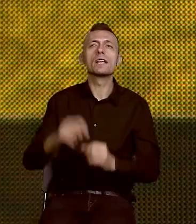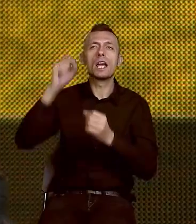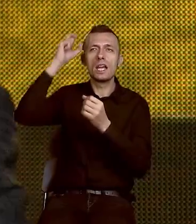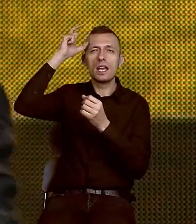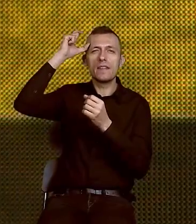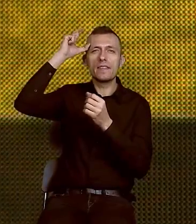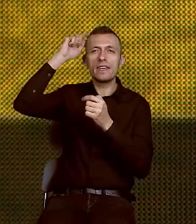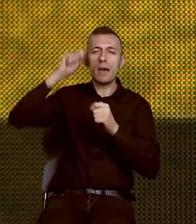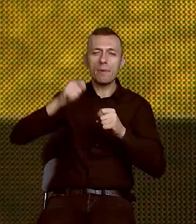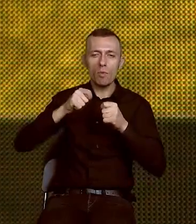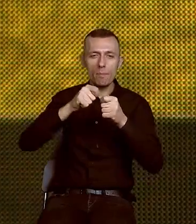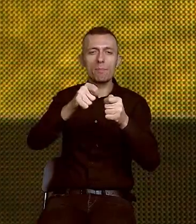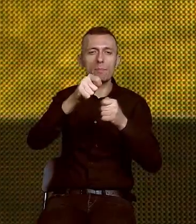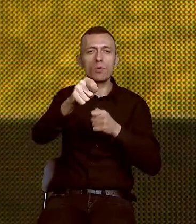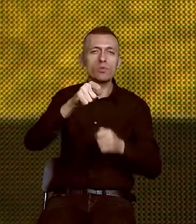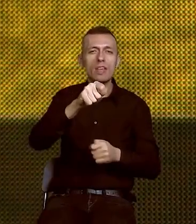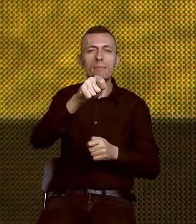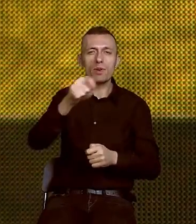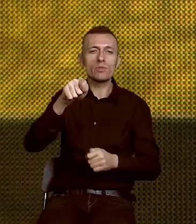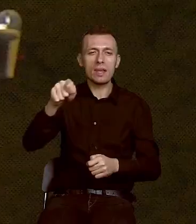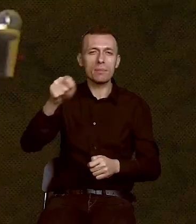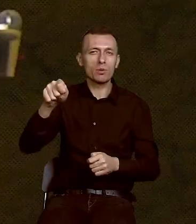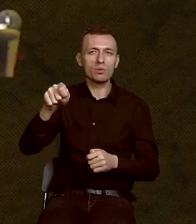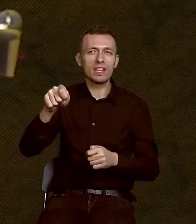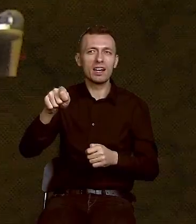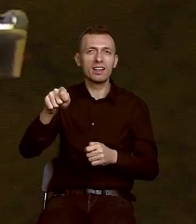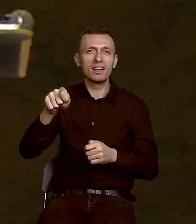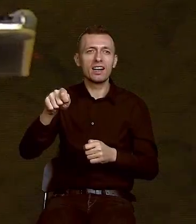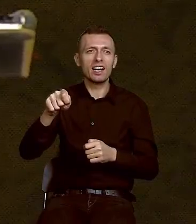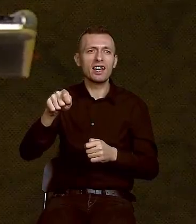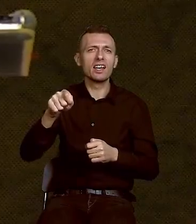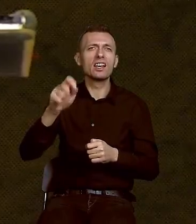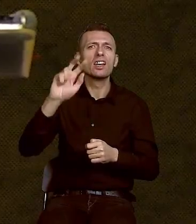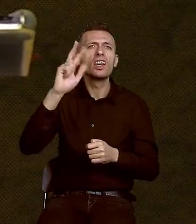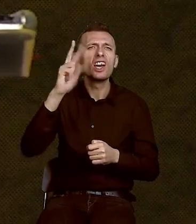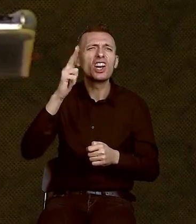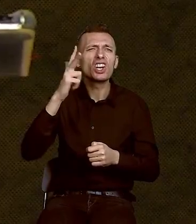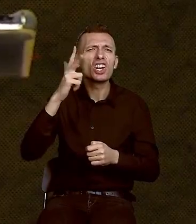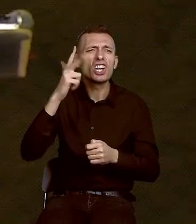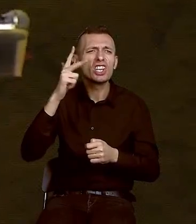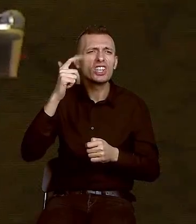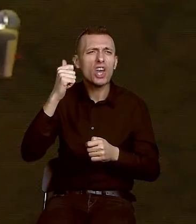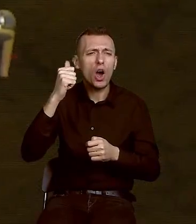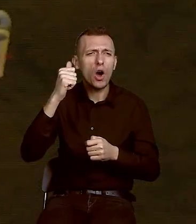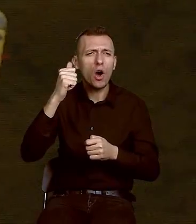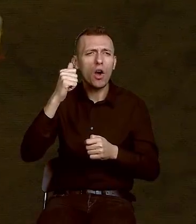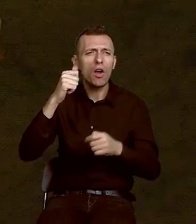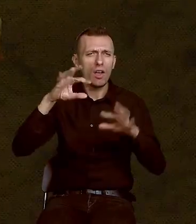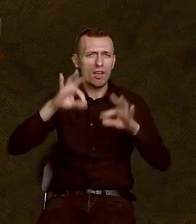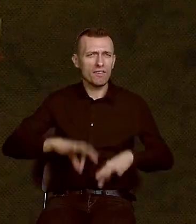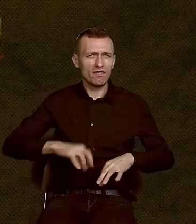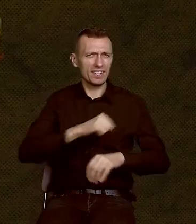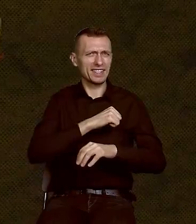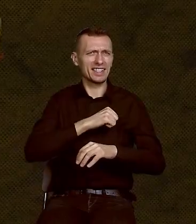Hej, obudźcie się. Szatan kusi nas do grzechu, ale to nie on nas czyni